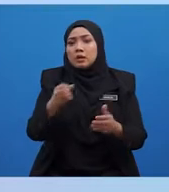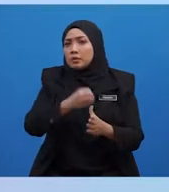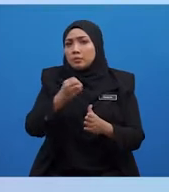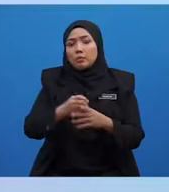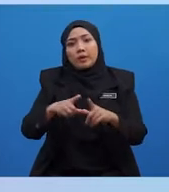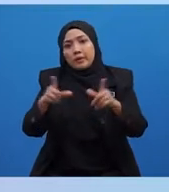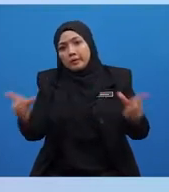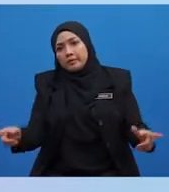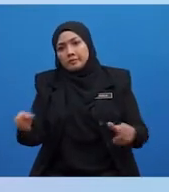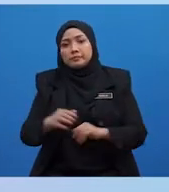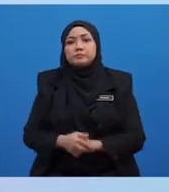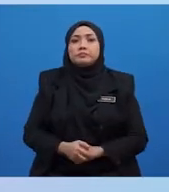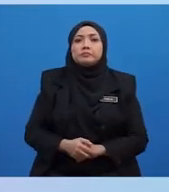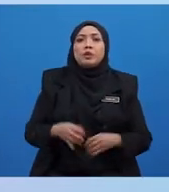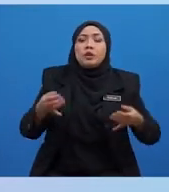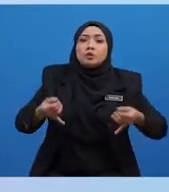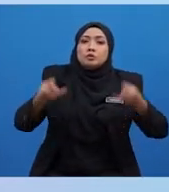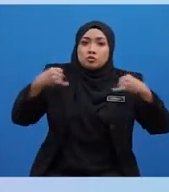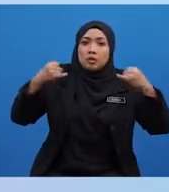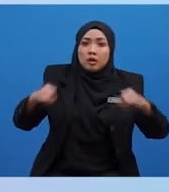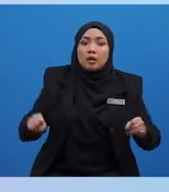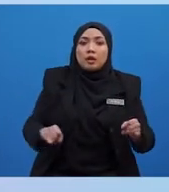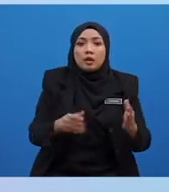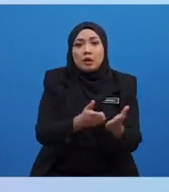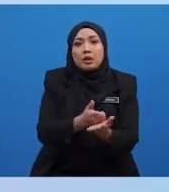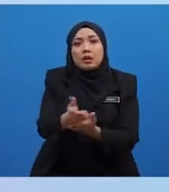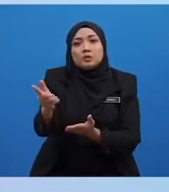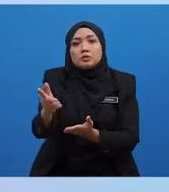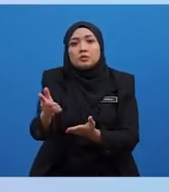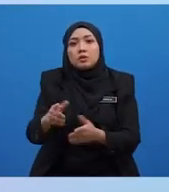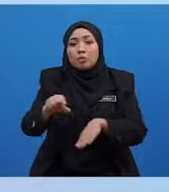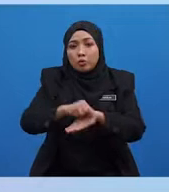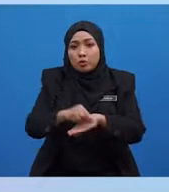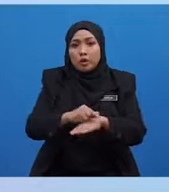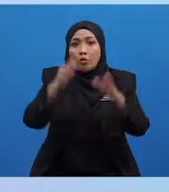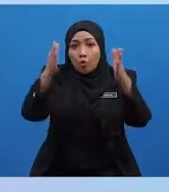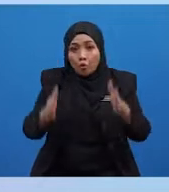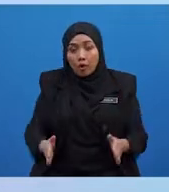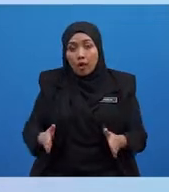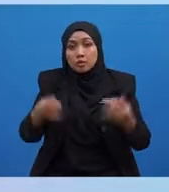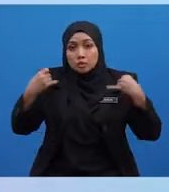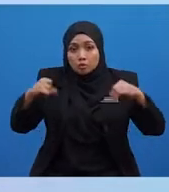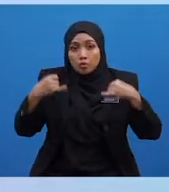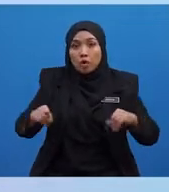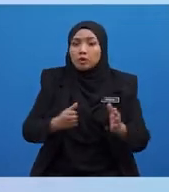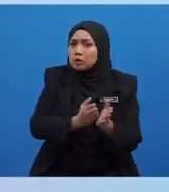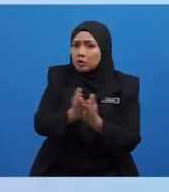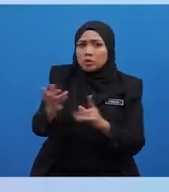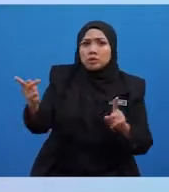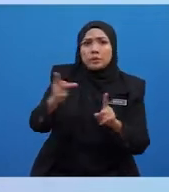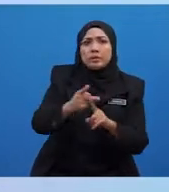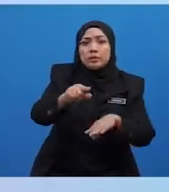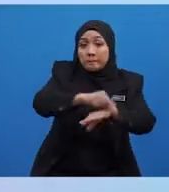Jualan langsung menggunakan hikmat jurujual yang terus kepada pengguna